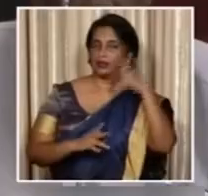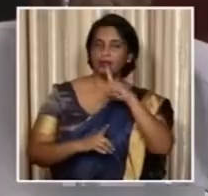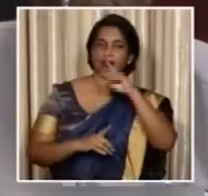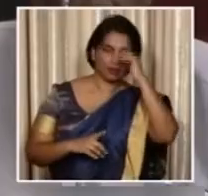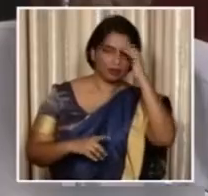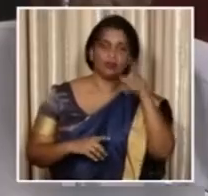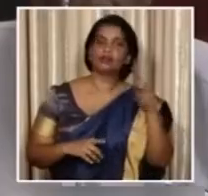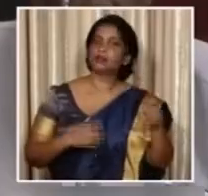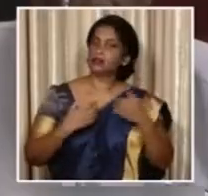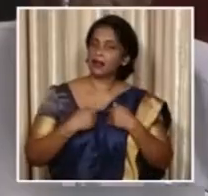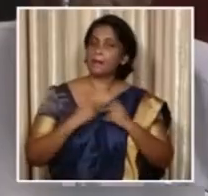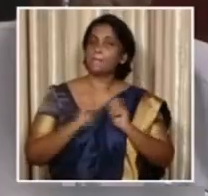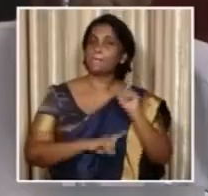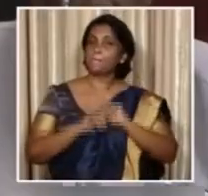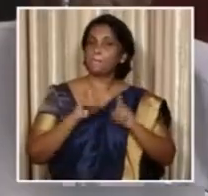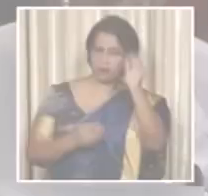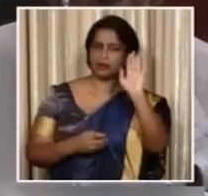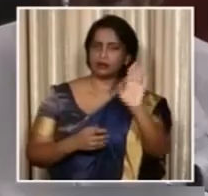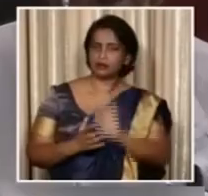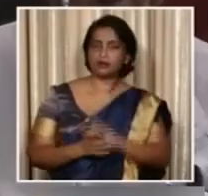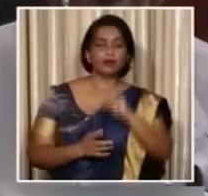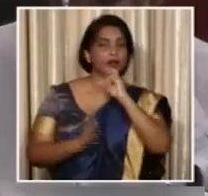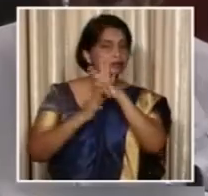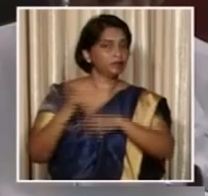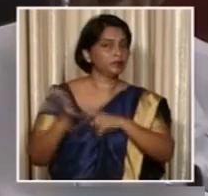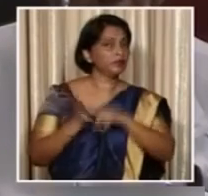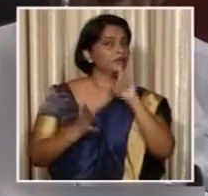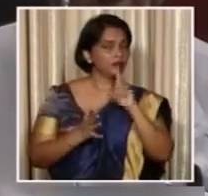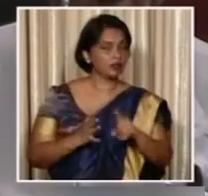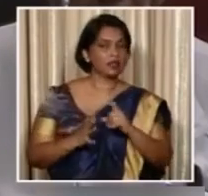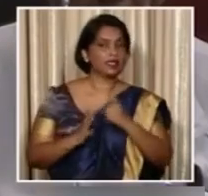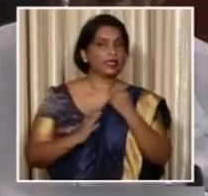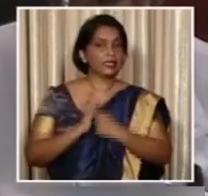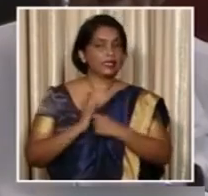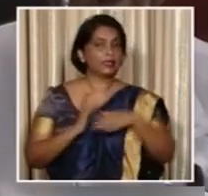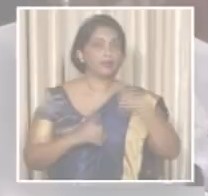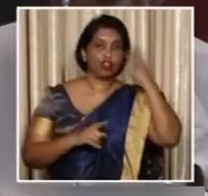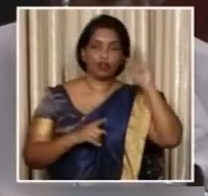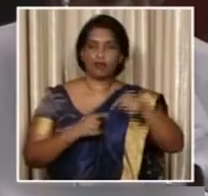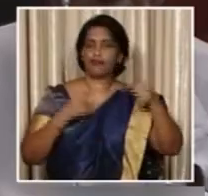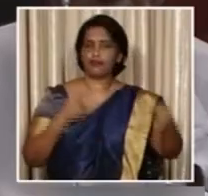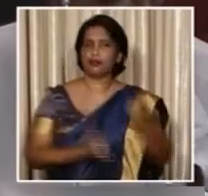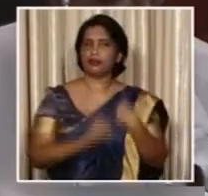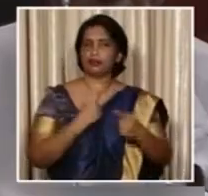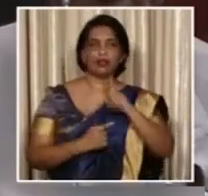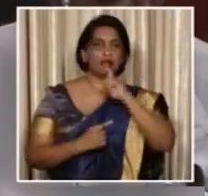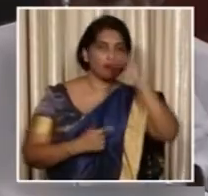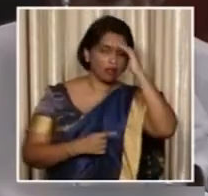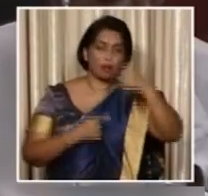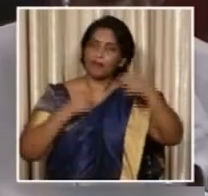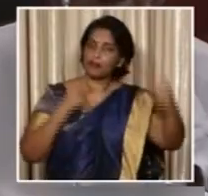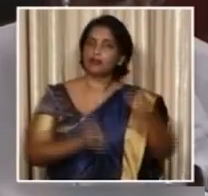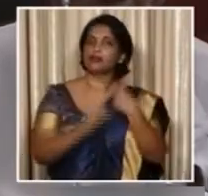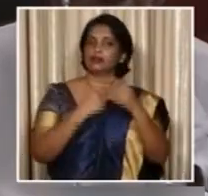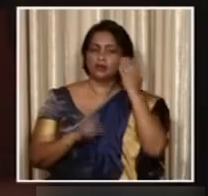සිද්ධ කරනවා. අපේ පාර්ලිමේන්තුවේ වෙලා තියෙන අපකීර්තිය නඩු තීන්දුව කියනවා නීතිවතුමාට විරුද්ධව පරීක්ෂණයක් කරනවා. කතානායකතුමාට විරුද්ධවත් පරීක්ෂණයක්